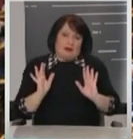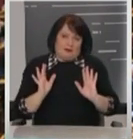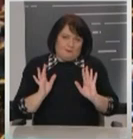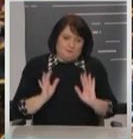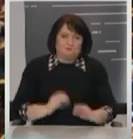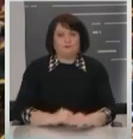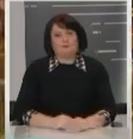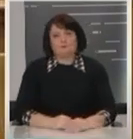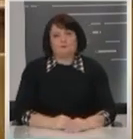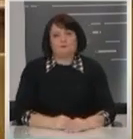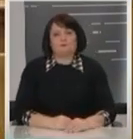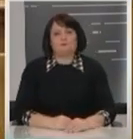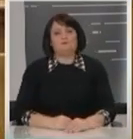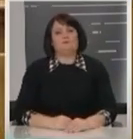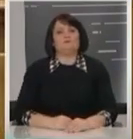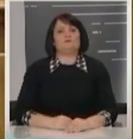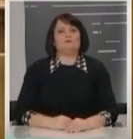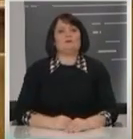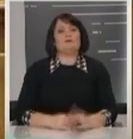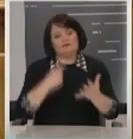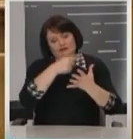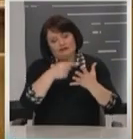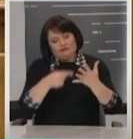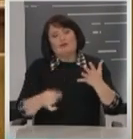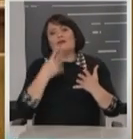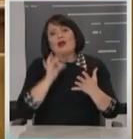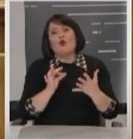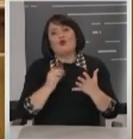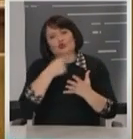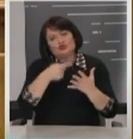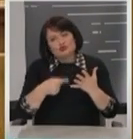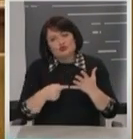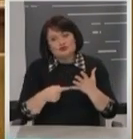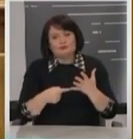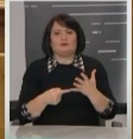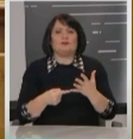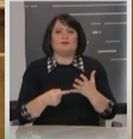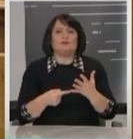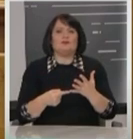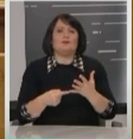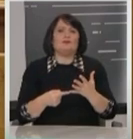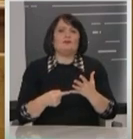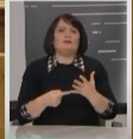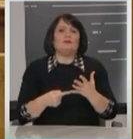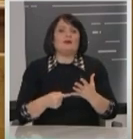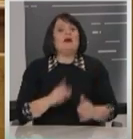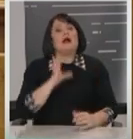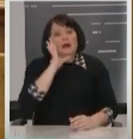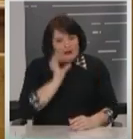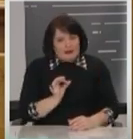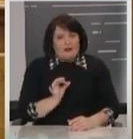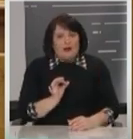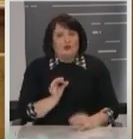Αυτή λοιπόν είναι η λόγη, κυρίες και κύριοι συνάδελφοι. Κάντε ησυχία, παρακαλώ. Είναι αλήθεια λοιπόν ότι